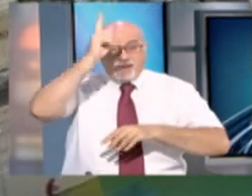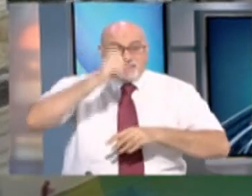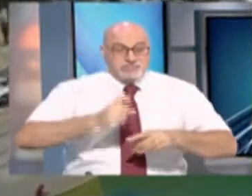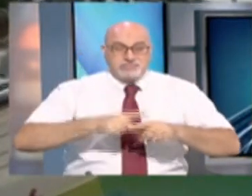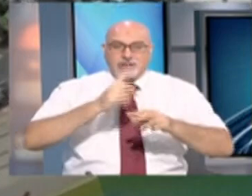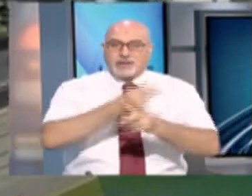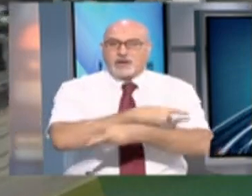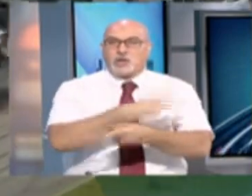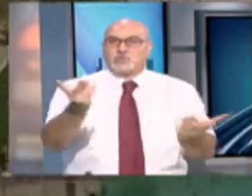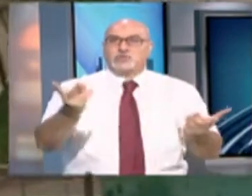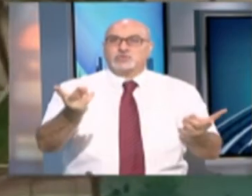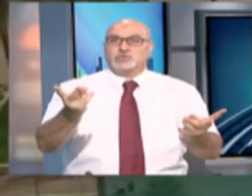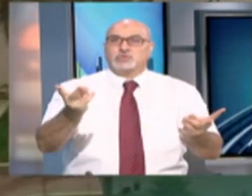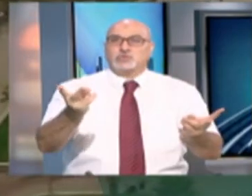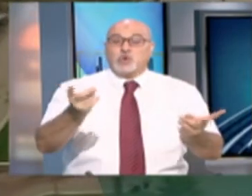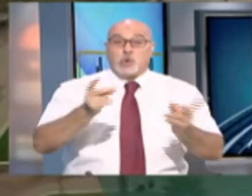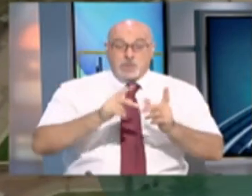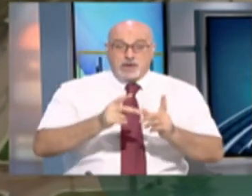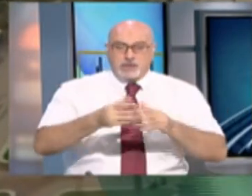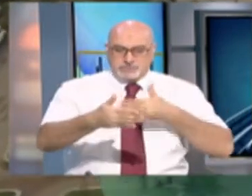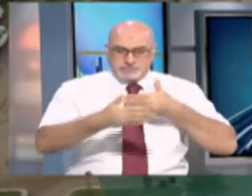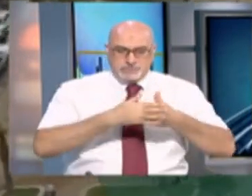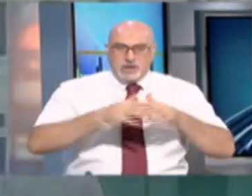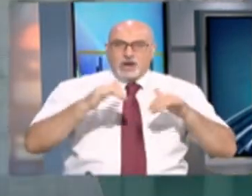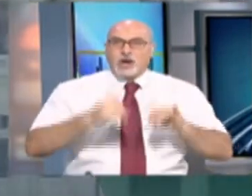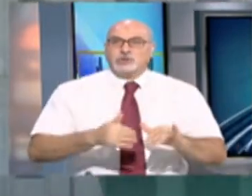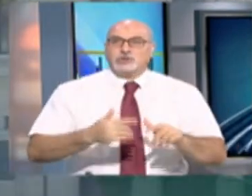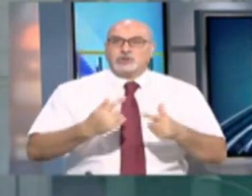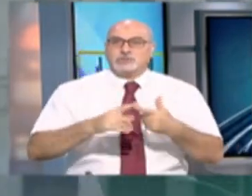وإعلان نجاح قيل عنه بعيد، فالجزائر أسطورة